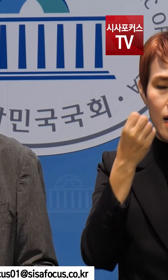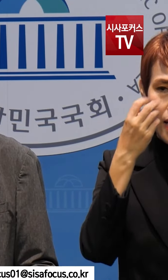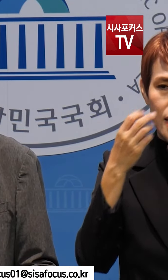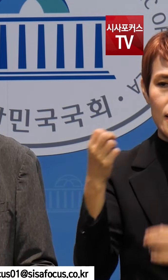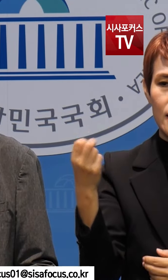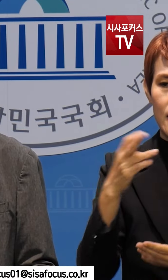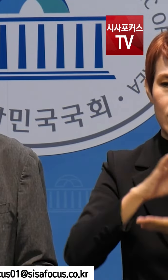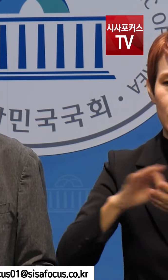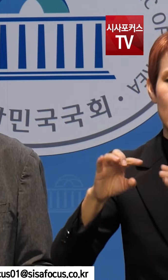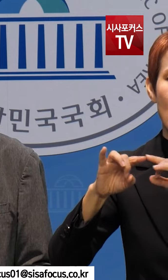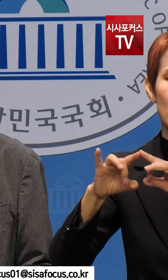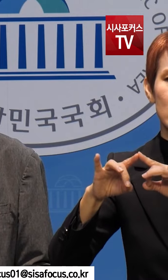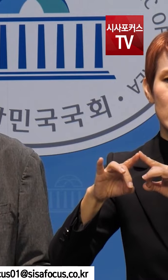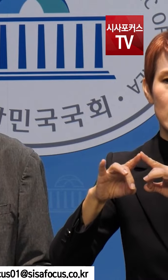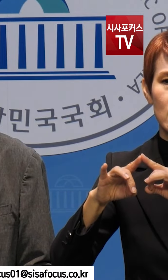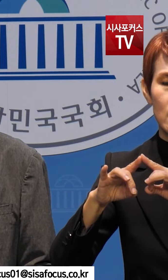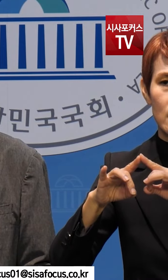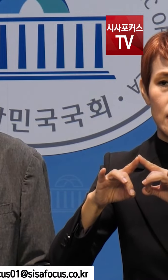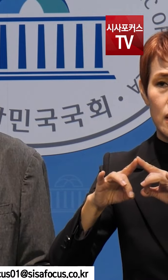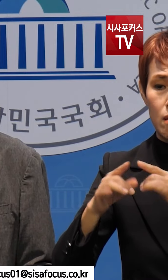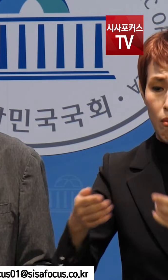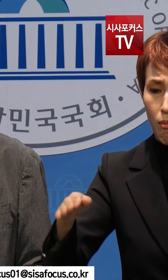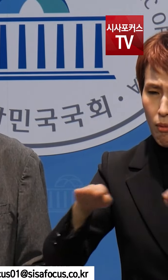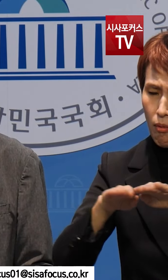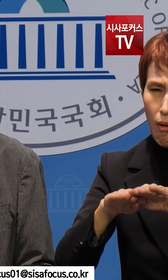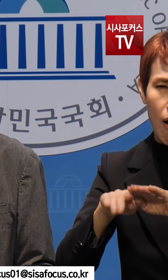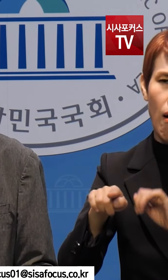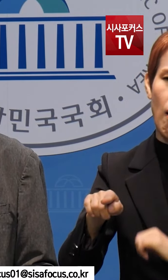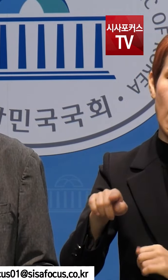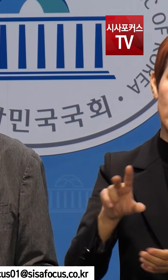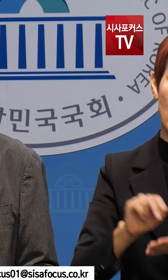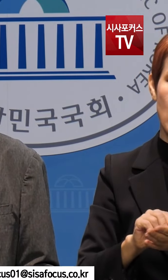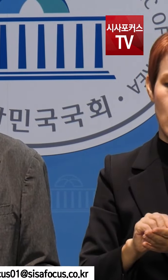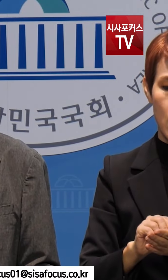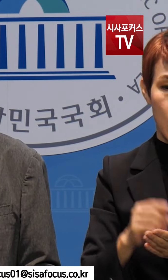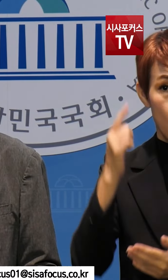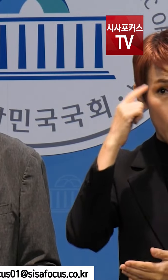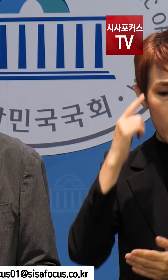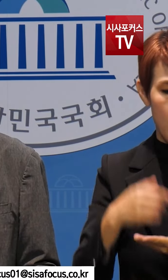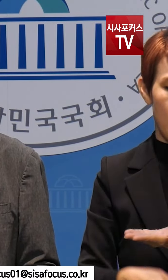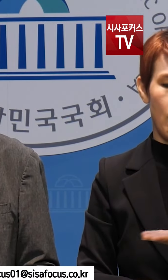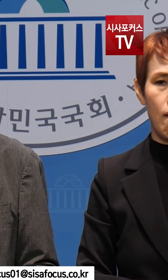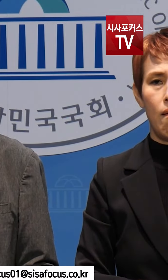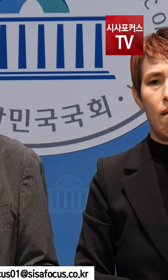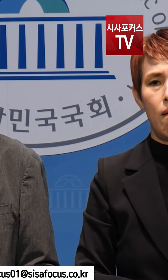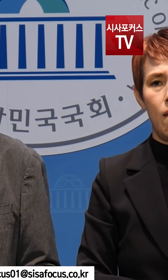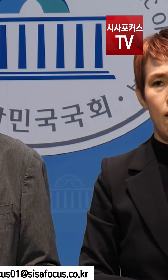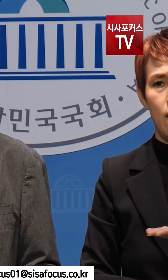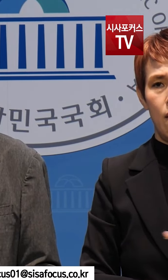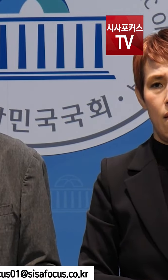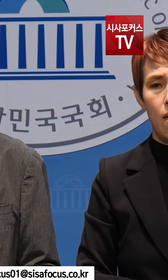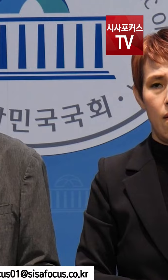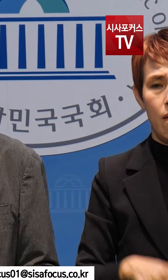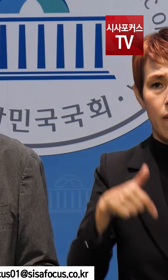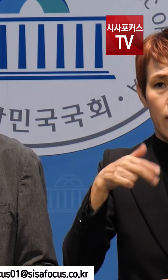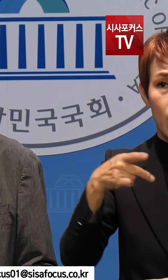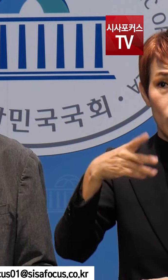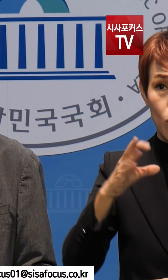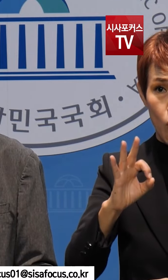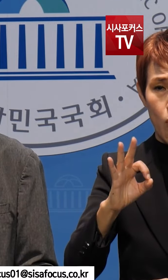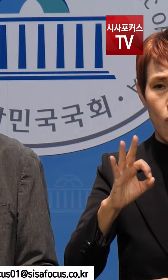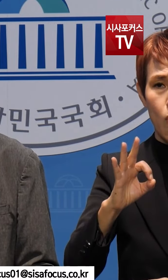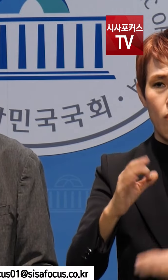설비 무한 현실입니다 이유가 있습니다 개통 연계를 차단하고